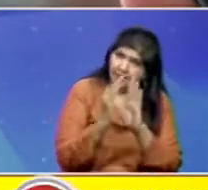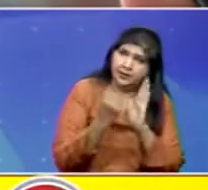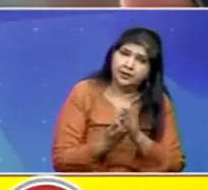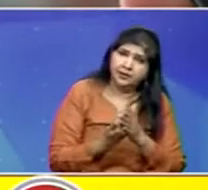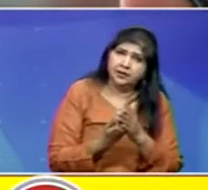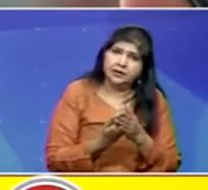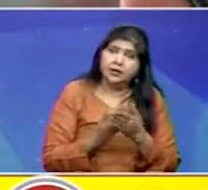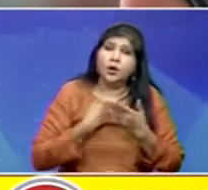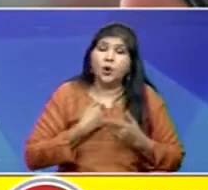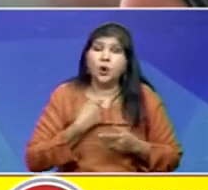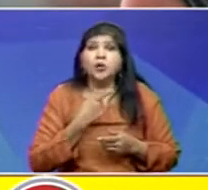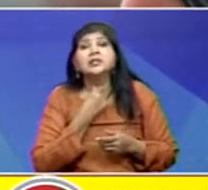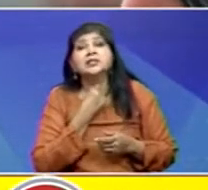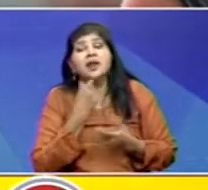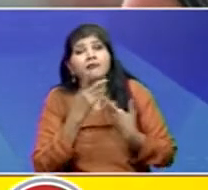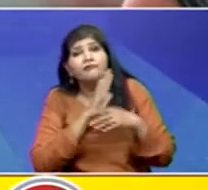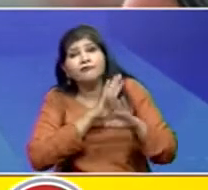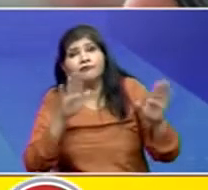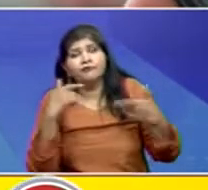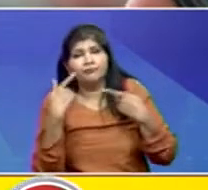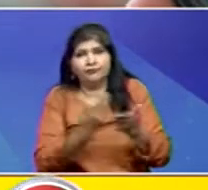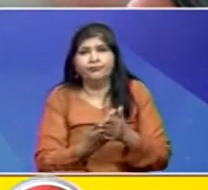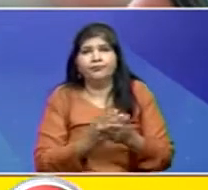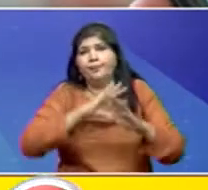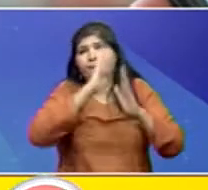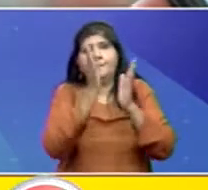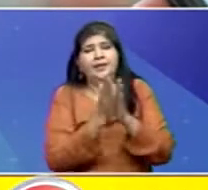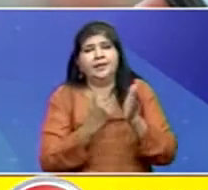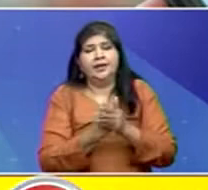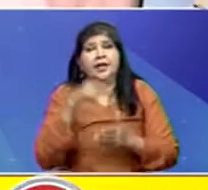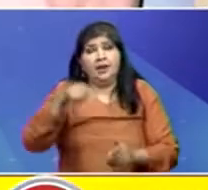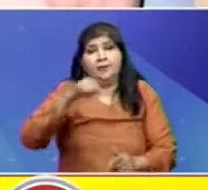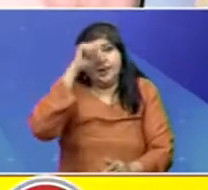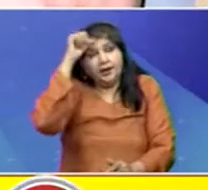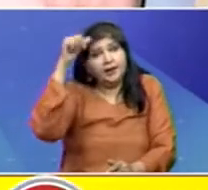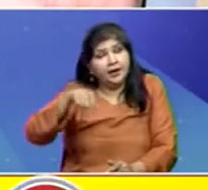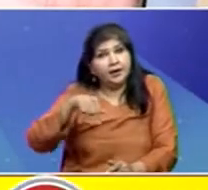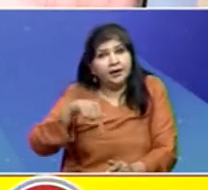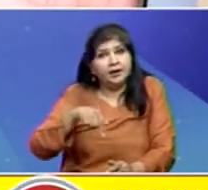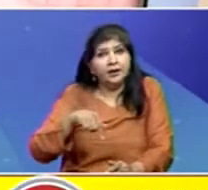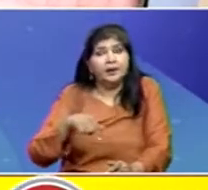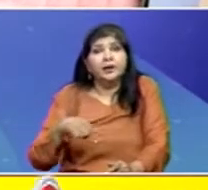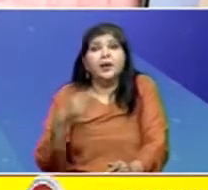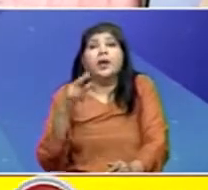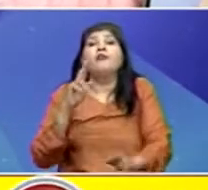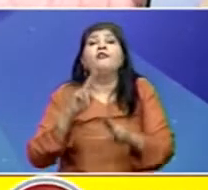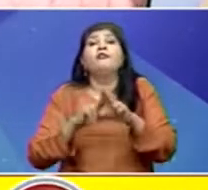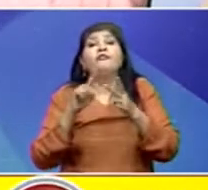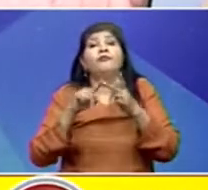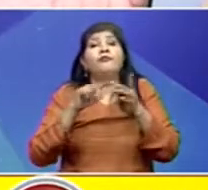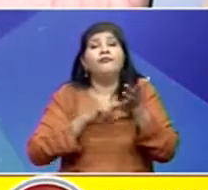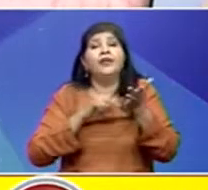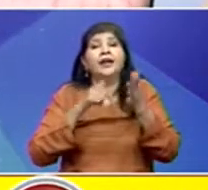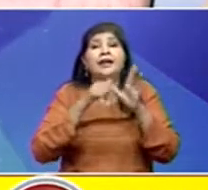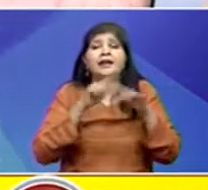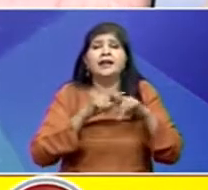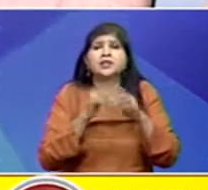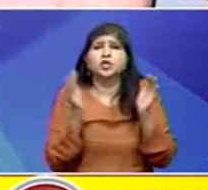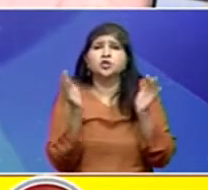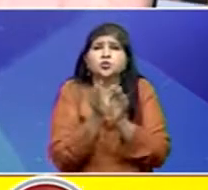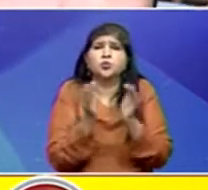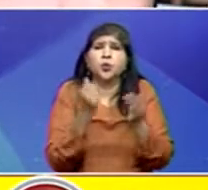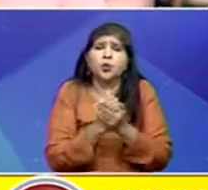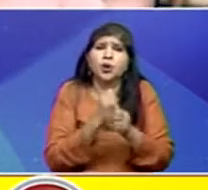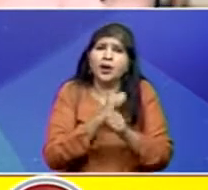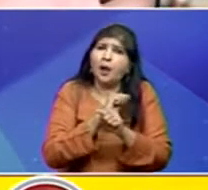इमानदारी का माहोल भी बन रहा है अब तो देश में फिंटेक से जुड़े कई नए स्टार्टप भी आगे